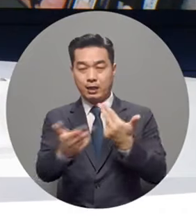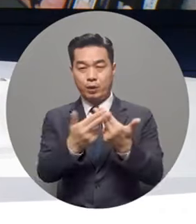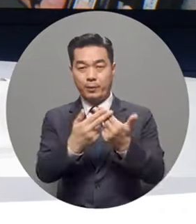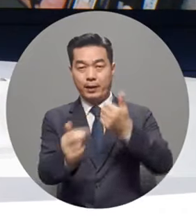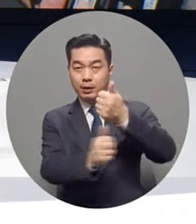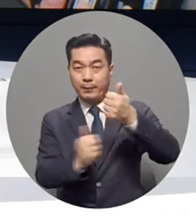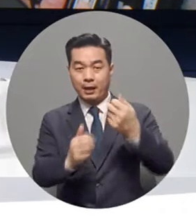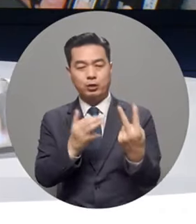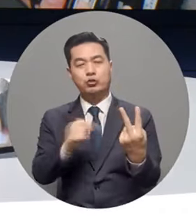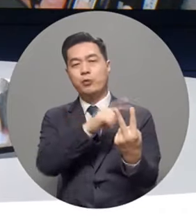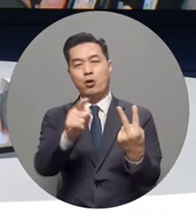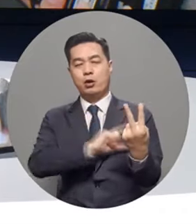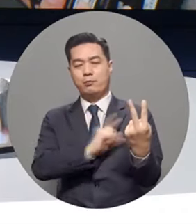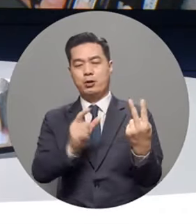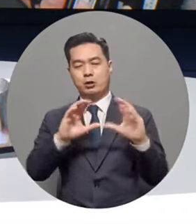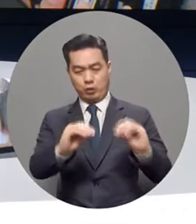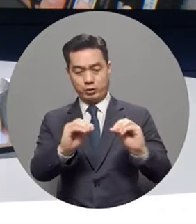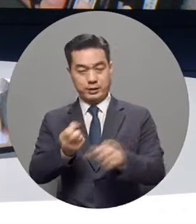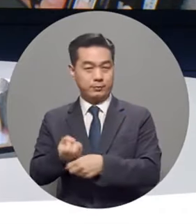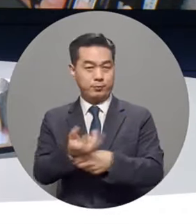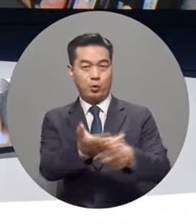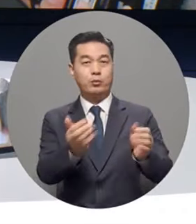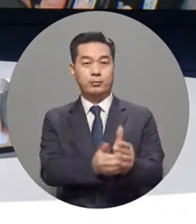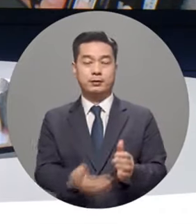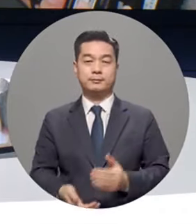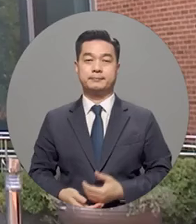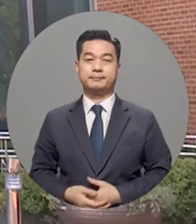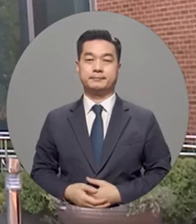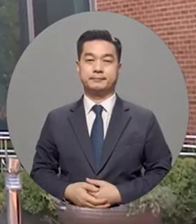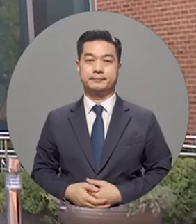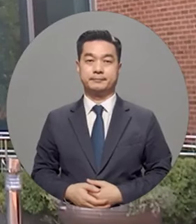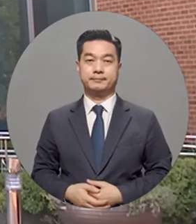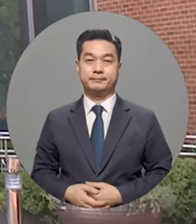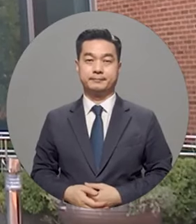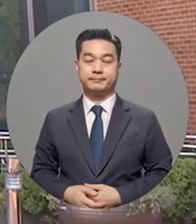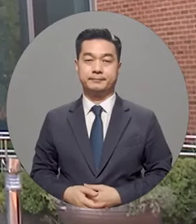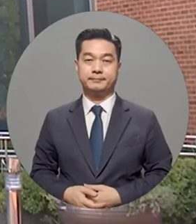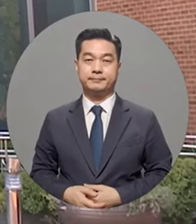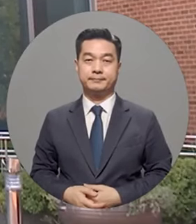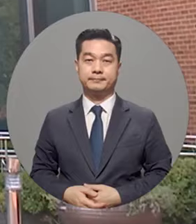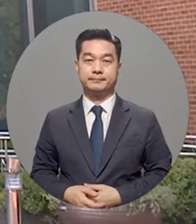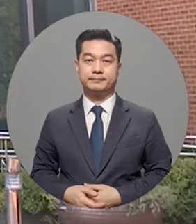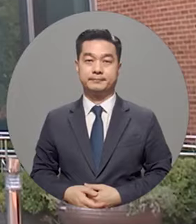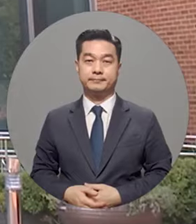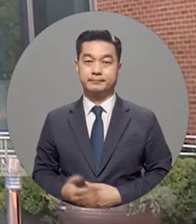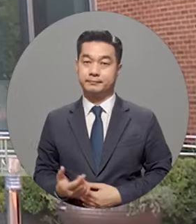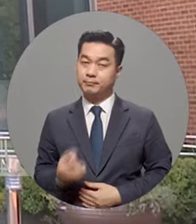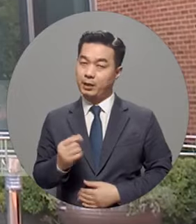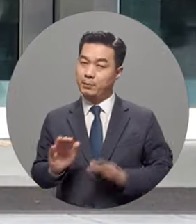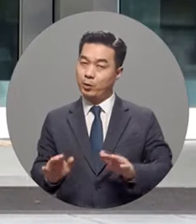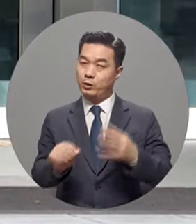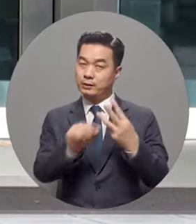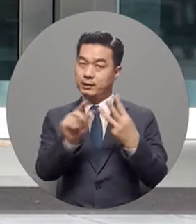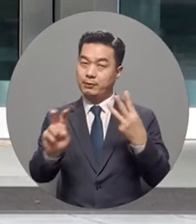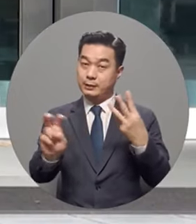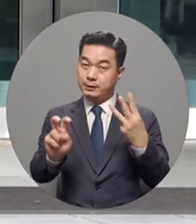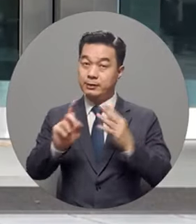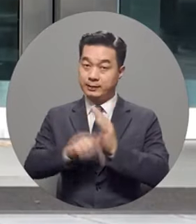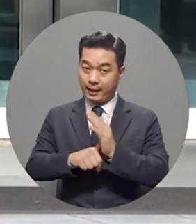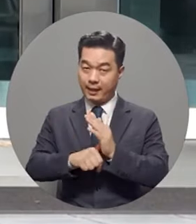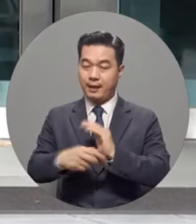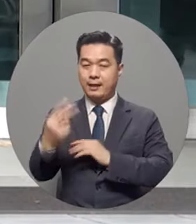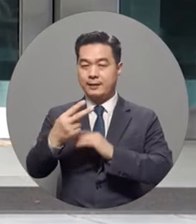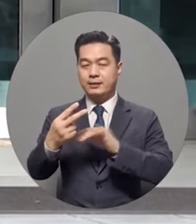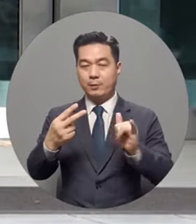이어졌습니다 전동혁 기자가 주재했습니다 이러면 오는 20일 정부가 의대 2천명 증원의